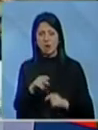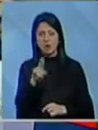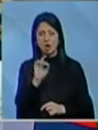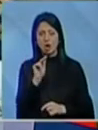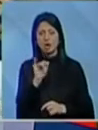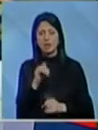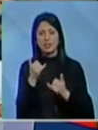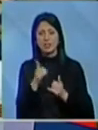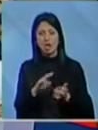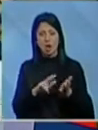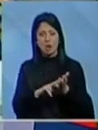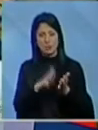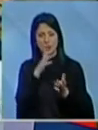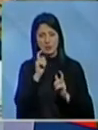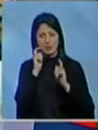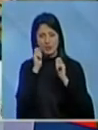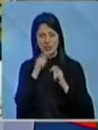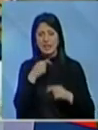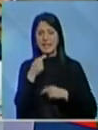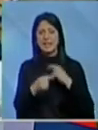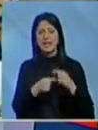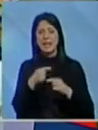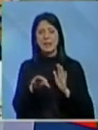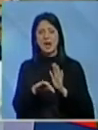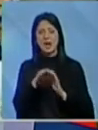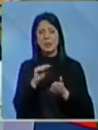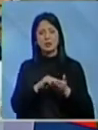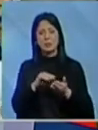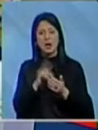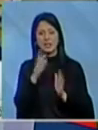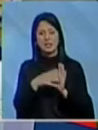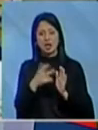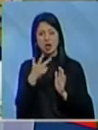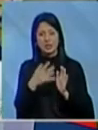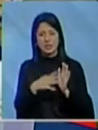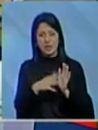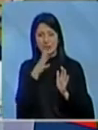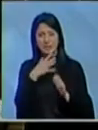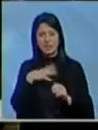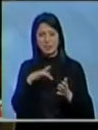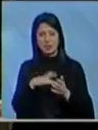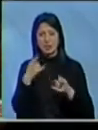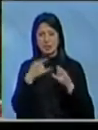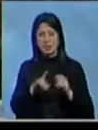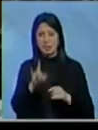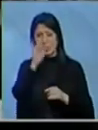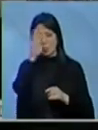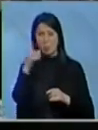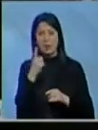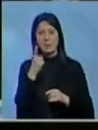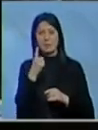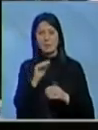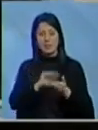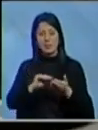გურამ დოჩანაშვილი დღეს 80 წლის გახდა. თანამედროვეობის გამორჩეული ავტორი 1929 წელს თბილისში დაიბადა. პოპულარობა